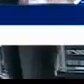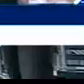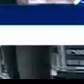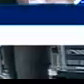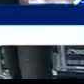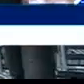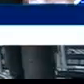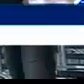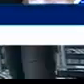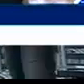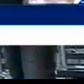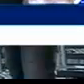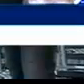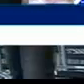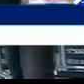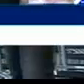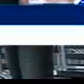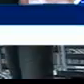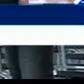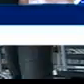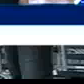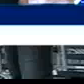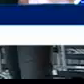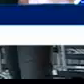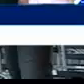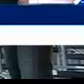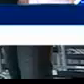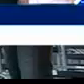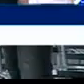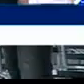să n-auziți. Deci e ok. Ce înseamnă pentru voi Cerbul de Aur?